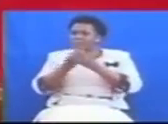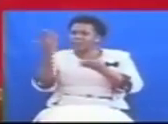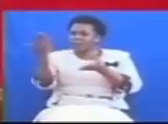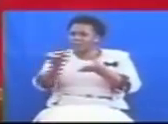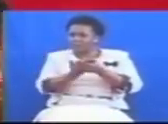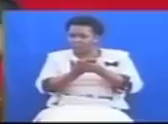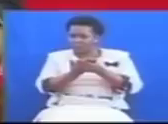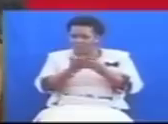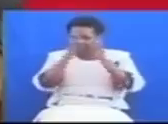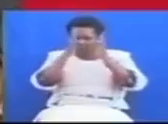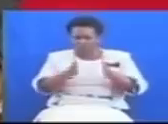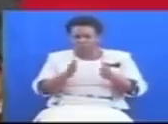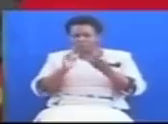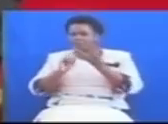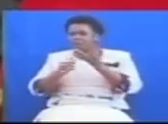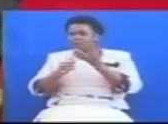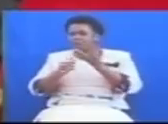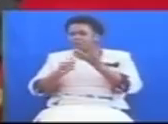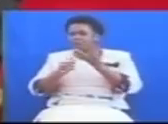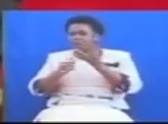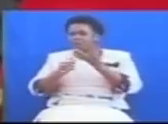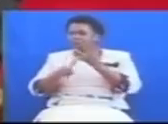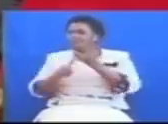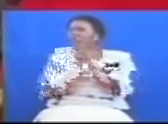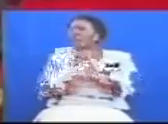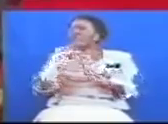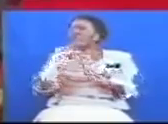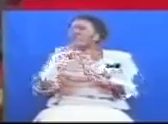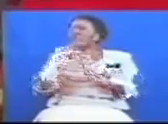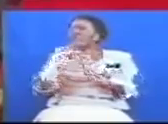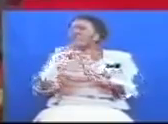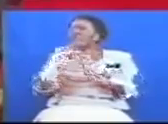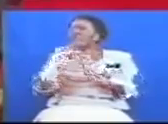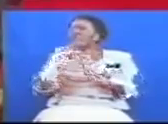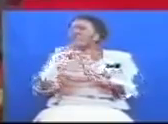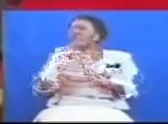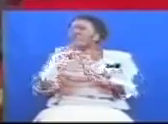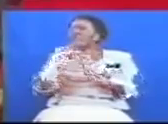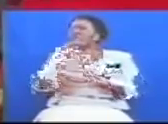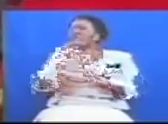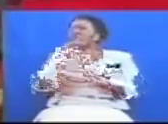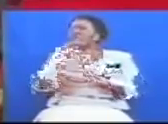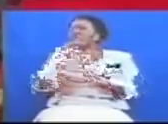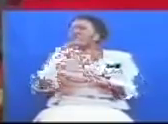Lakini ya nne ni tume ya pamoja ya fedha. Mheshimiwa Spika, nakushukuru.